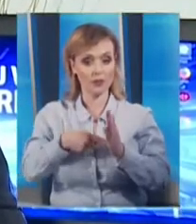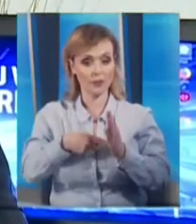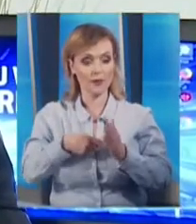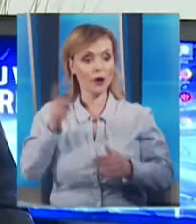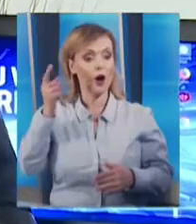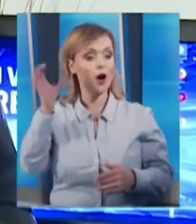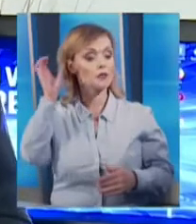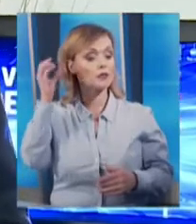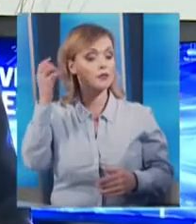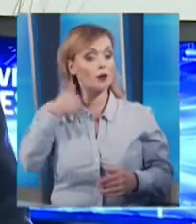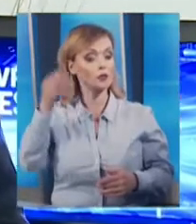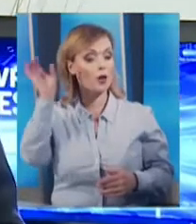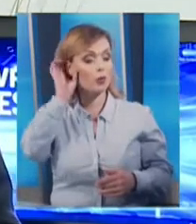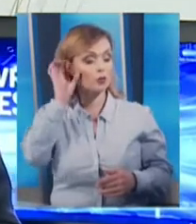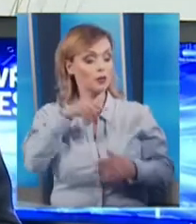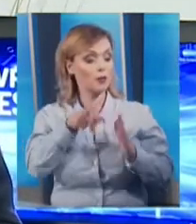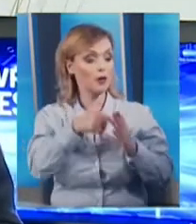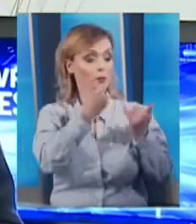Sandu.